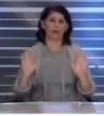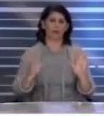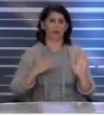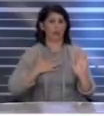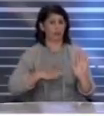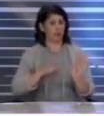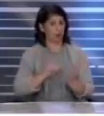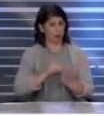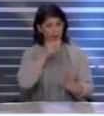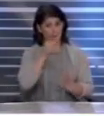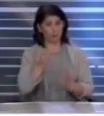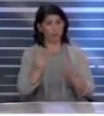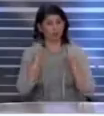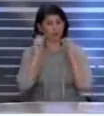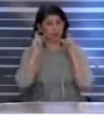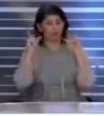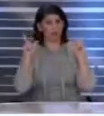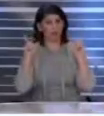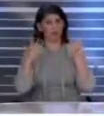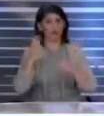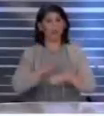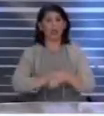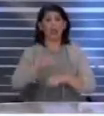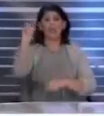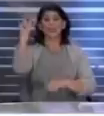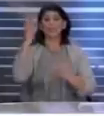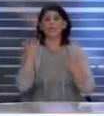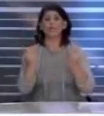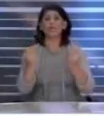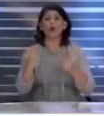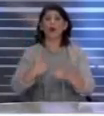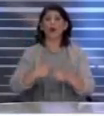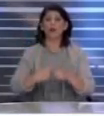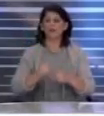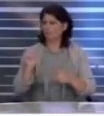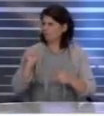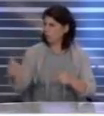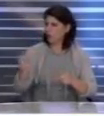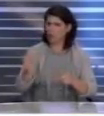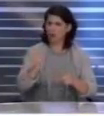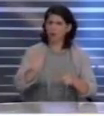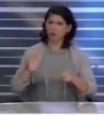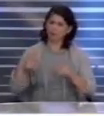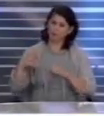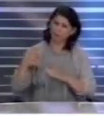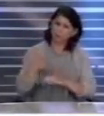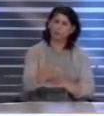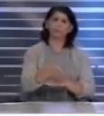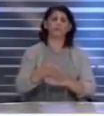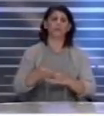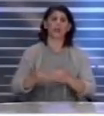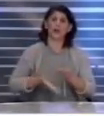πω ότι έχω μεγάλο θαυμασμό για τη δέσμευση πολλών Ελλήνων που ήρθαν αυθόρμητα να βοηθήσουν τους